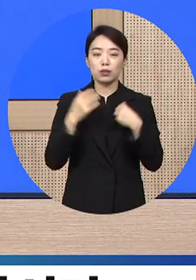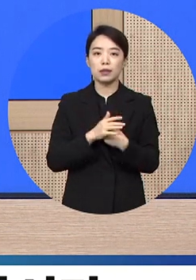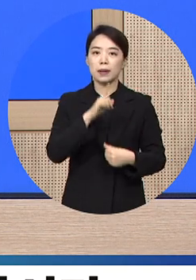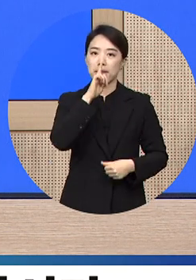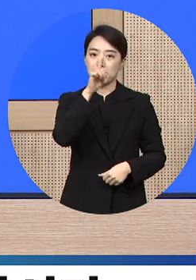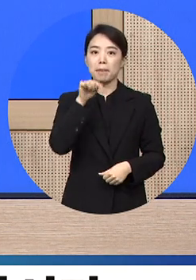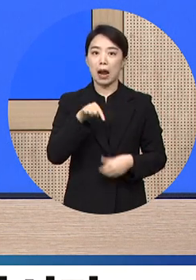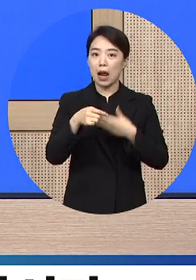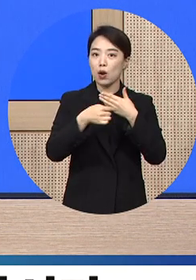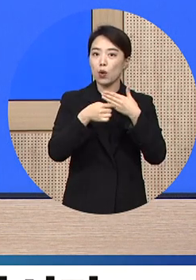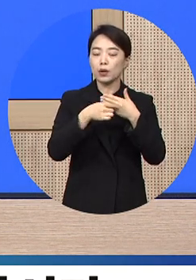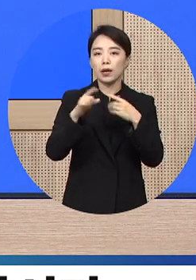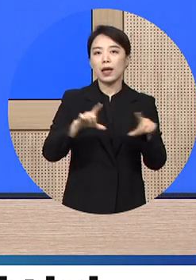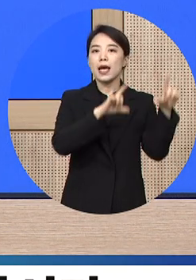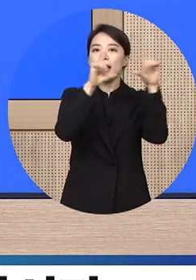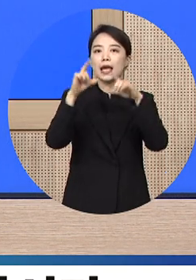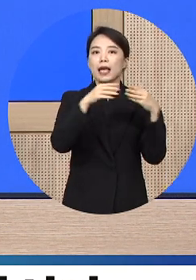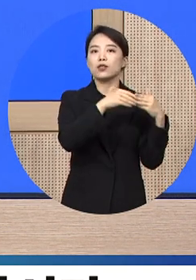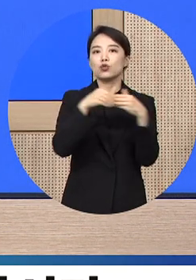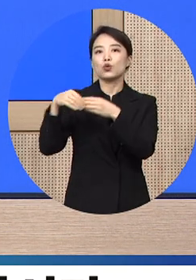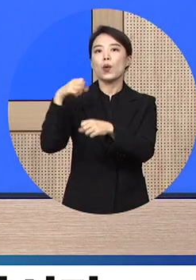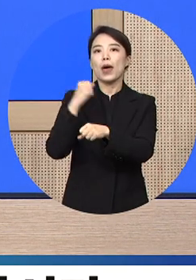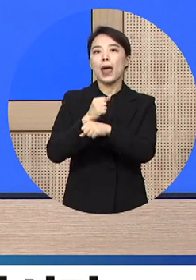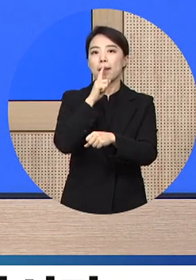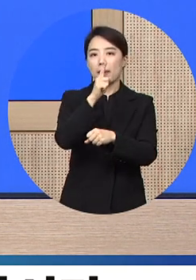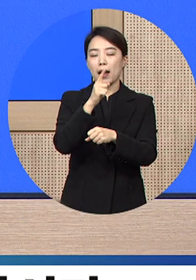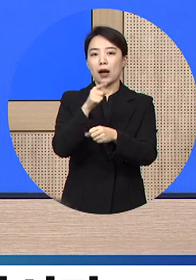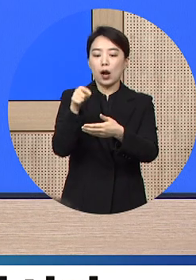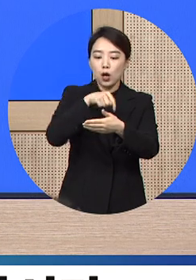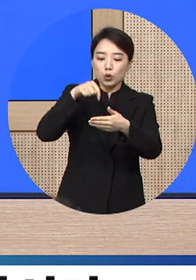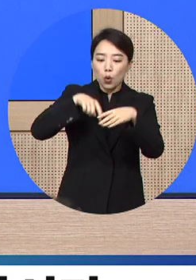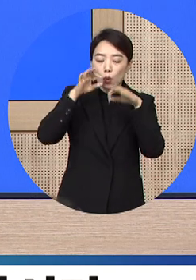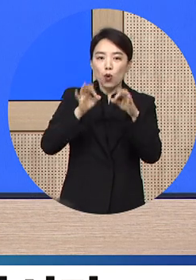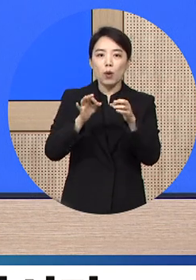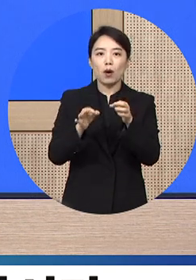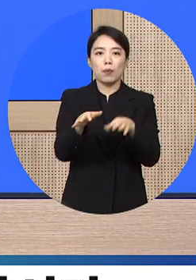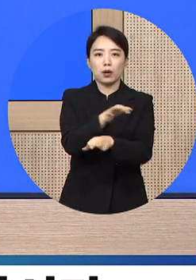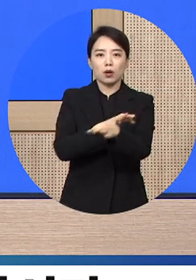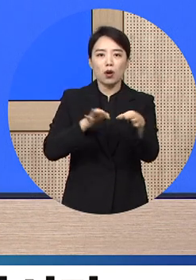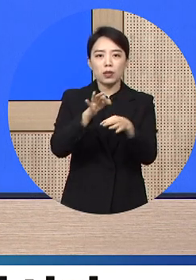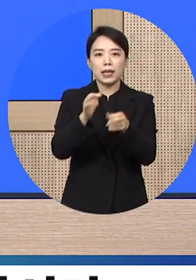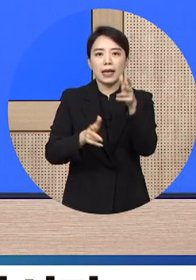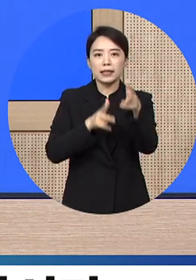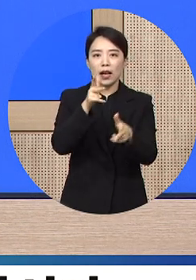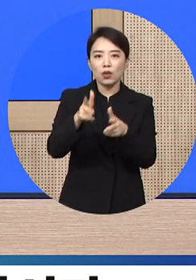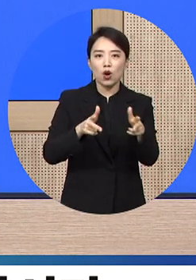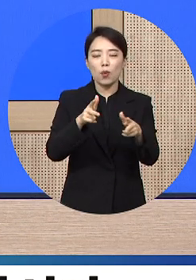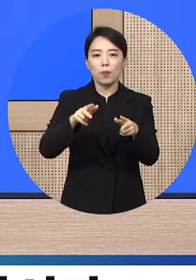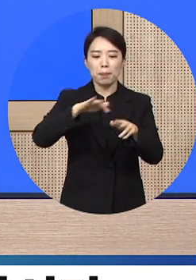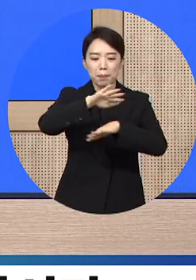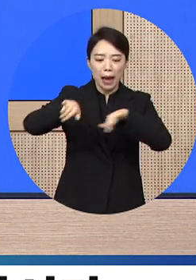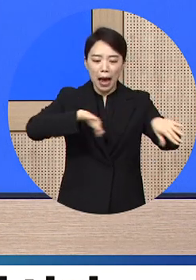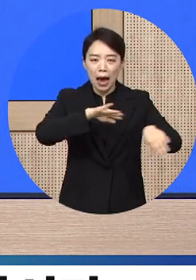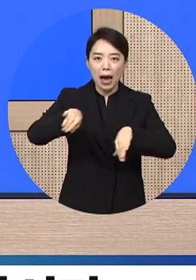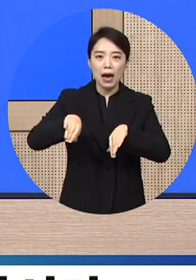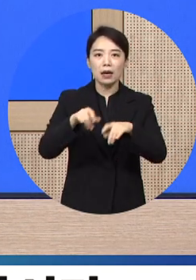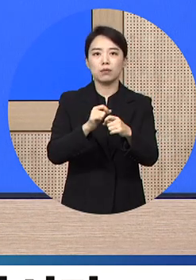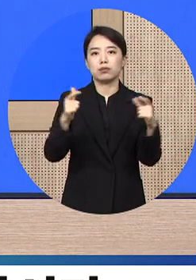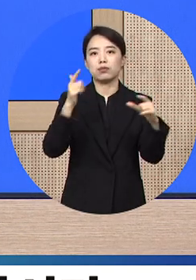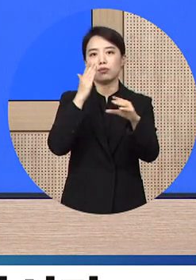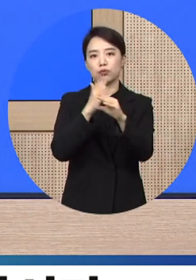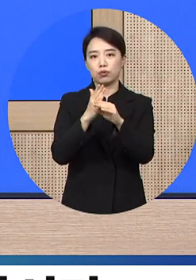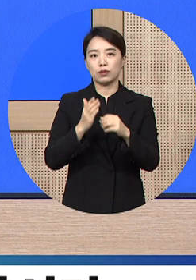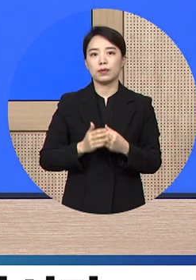말로는 민간주도 경제를 표방하지만 경제, 산업, 기업활동에 대한 간섭은 날로 늘어나고